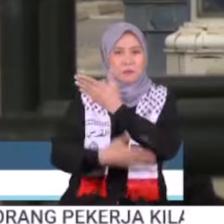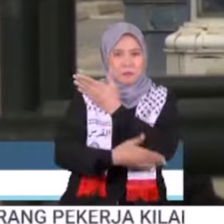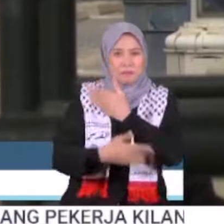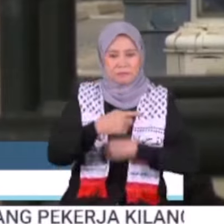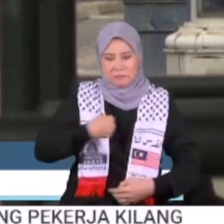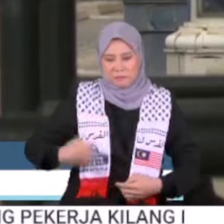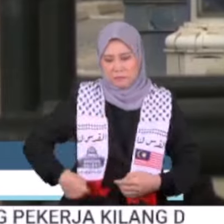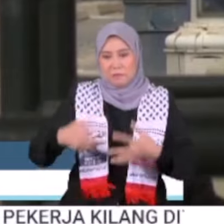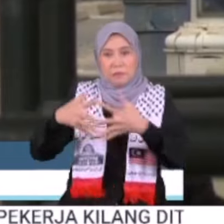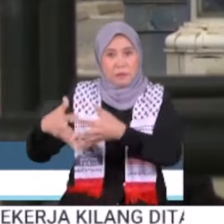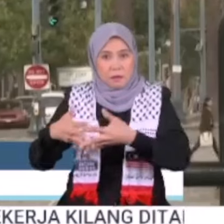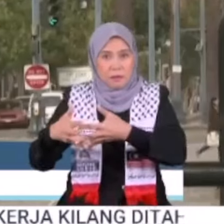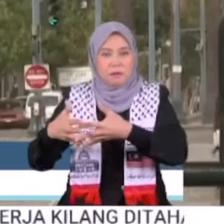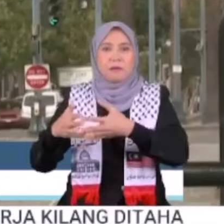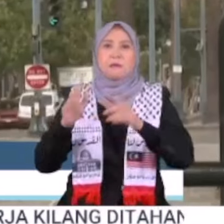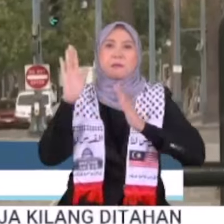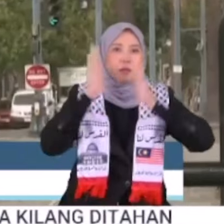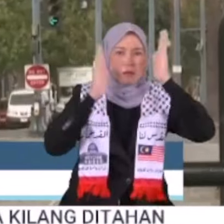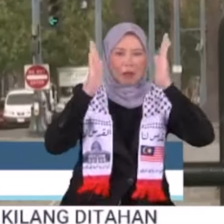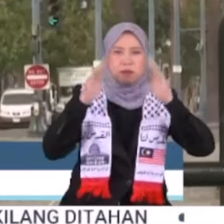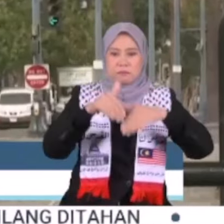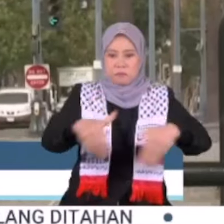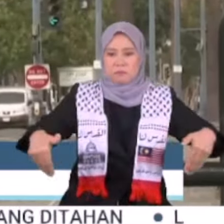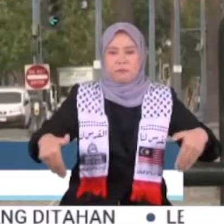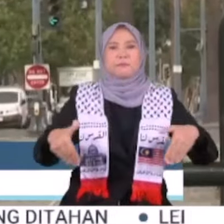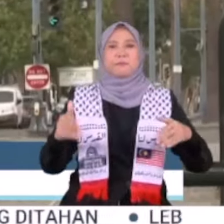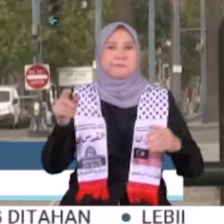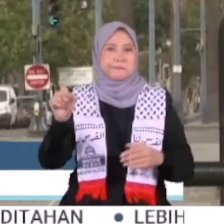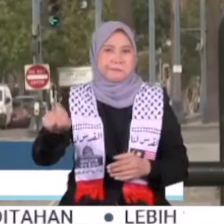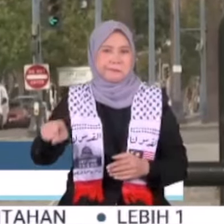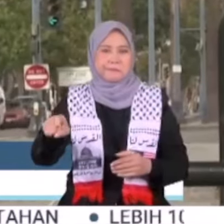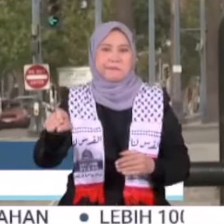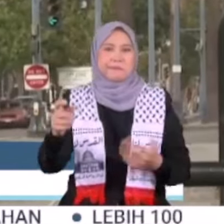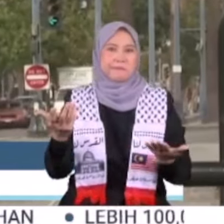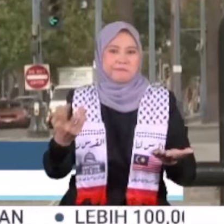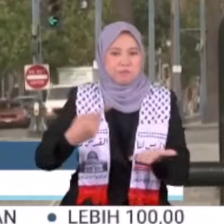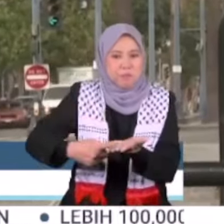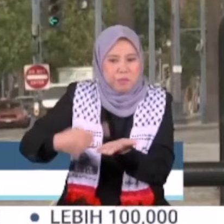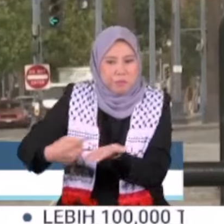berkenaan pendekatan Malaysia adalah dengan pragmatik dan